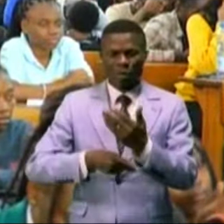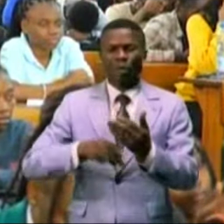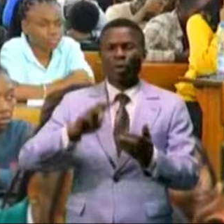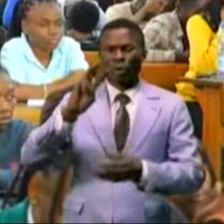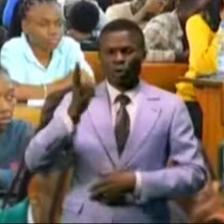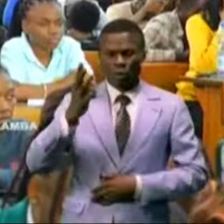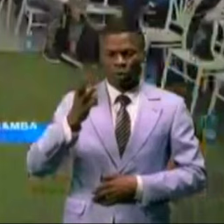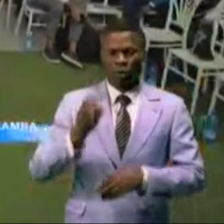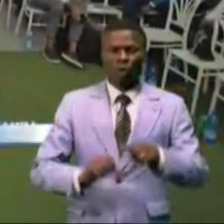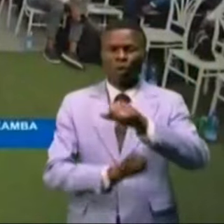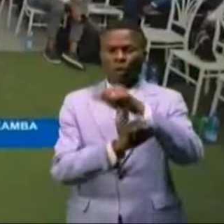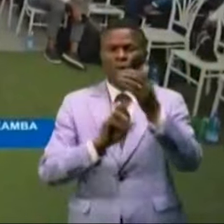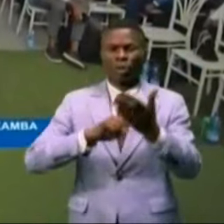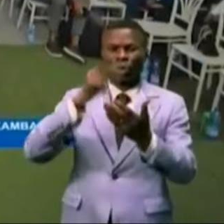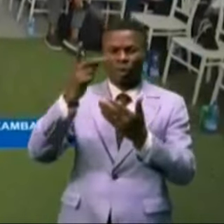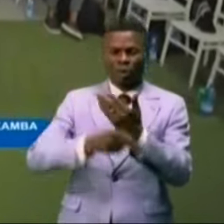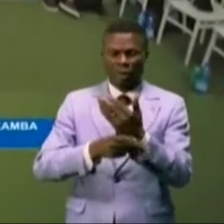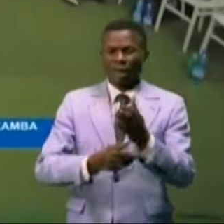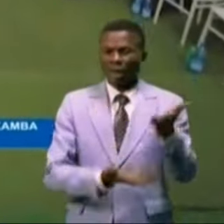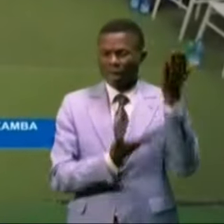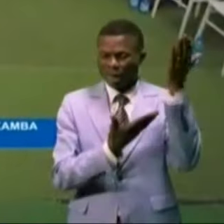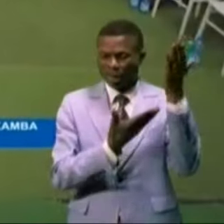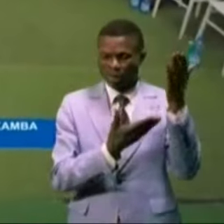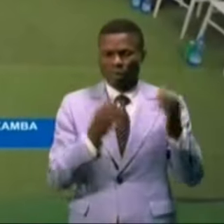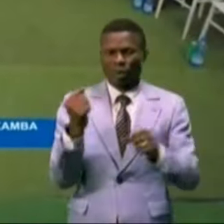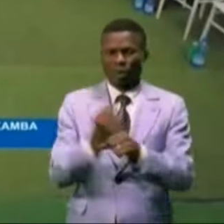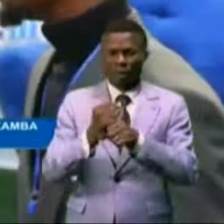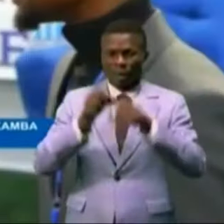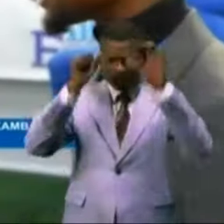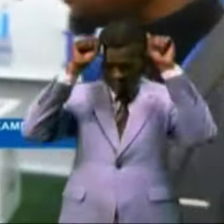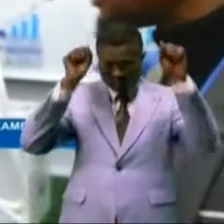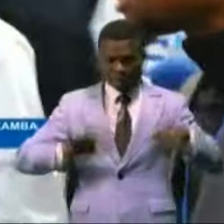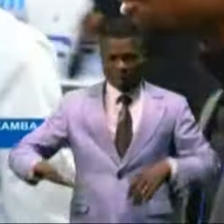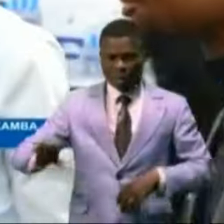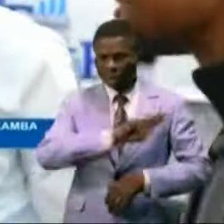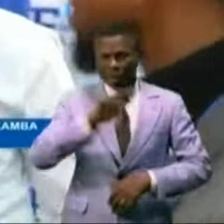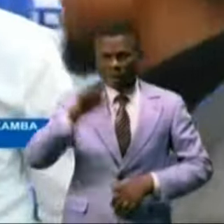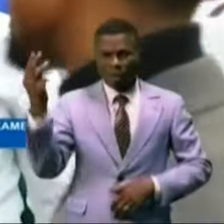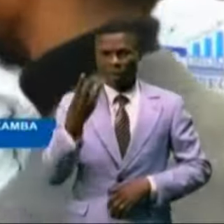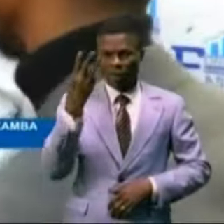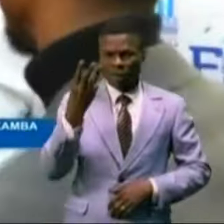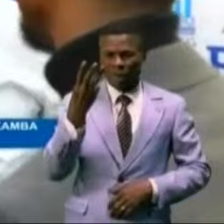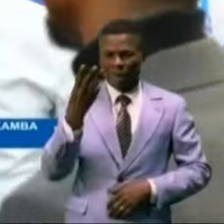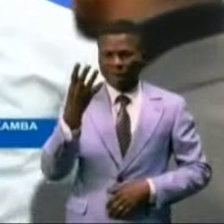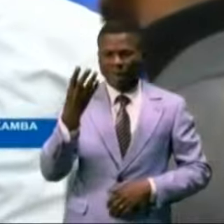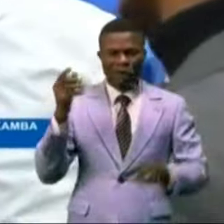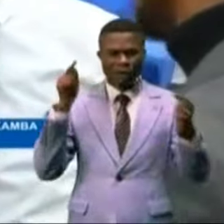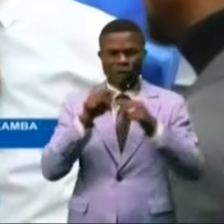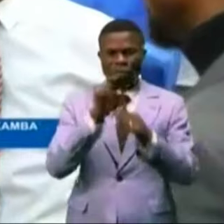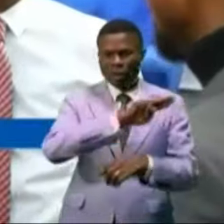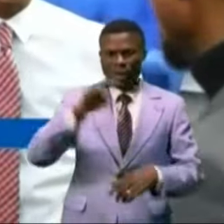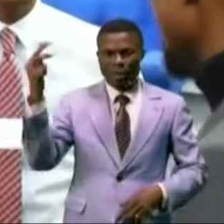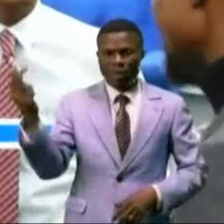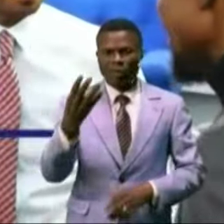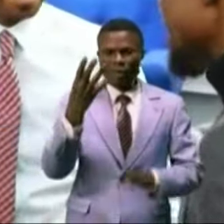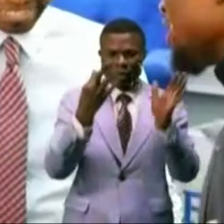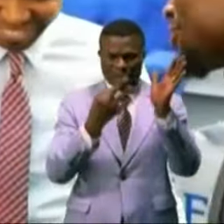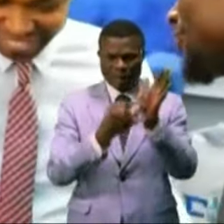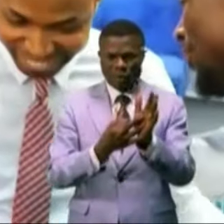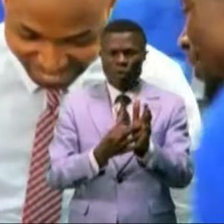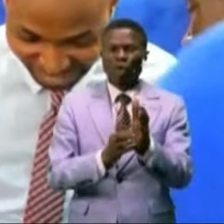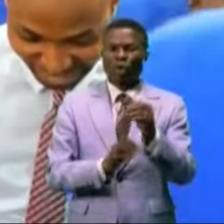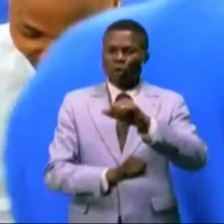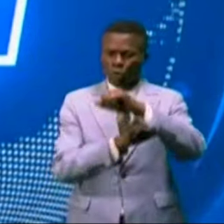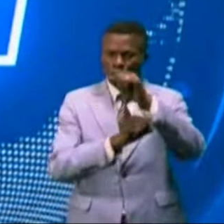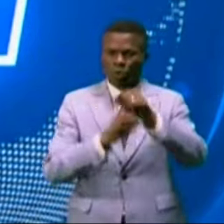du pilier 3 du plan stratégique opérationnel 2024-2028, portant sur la promotion de l'entrepreneuriat des